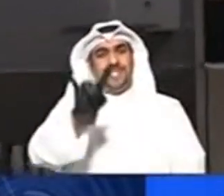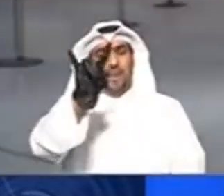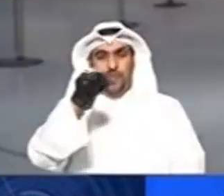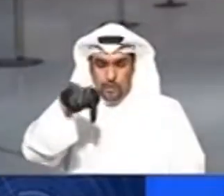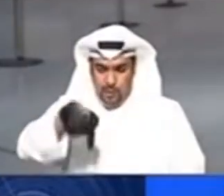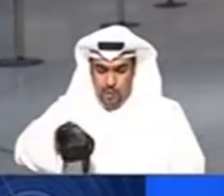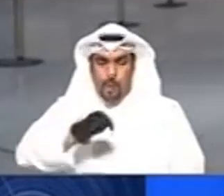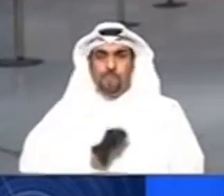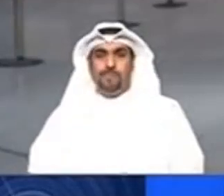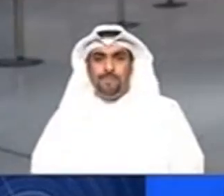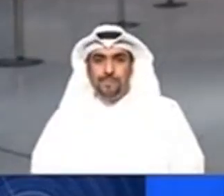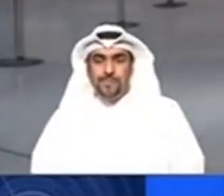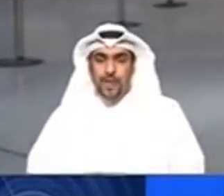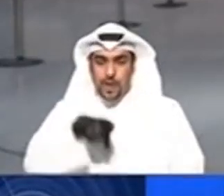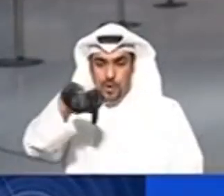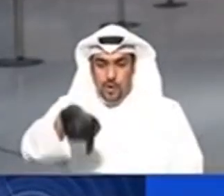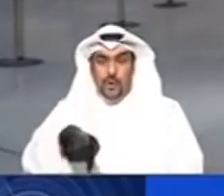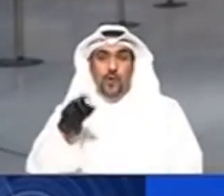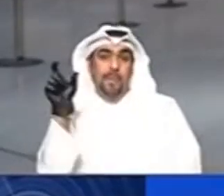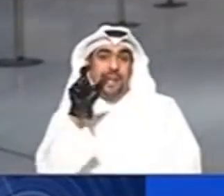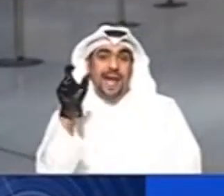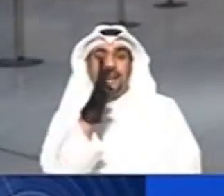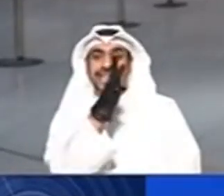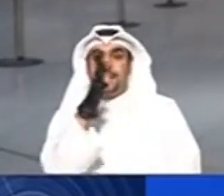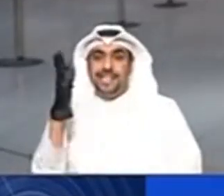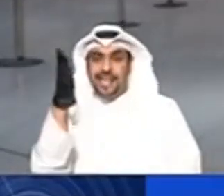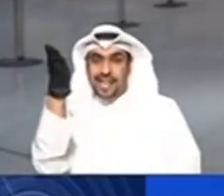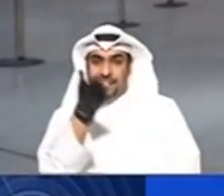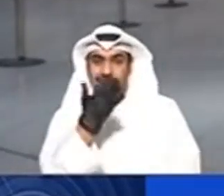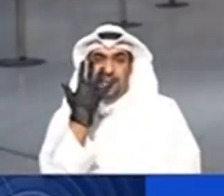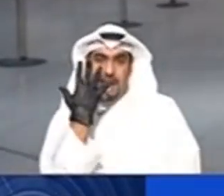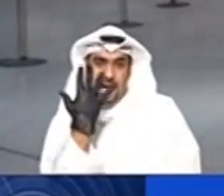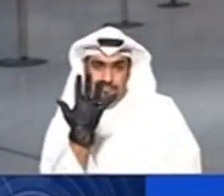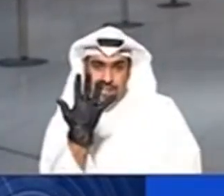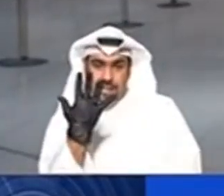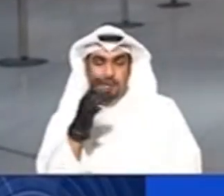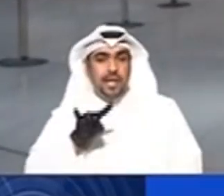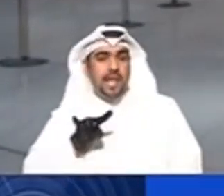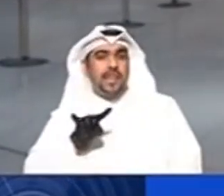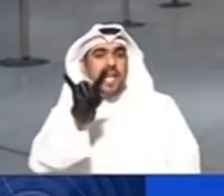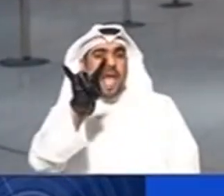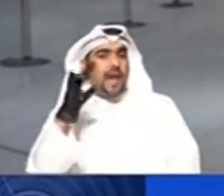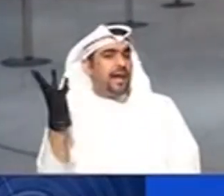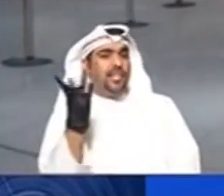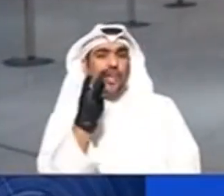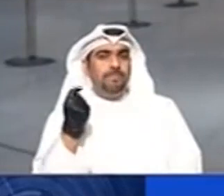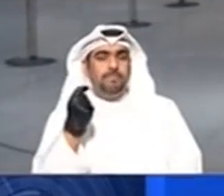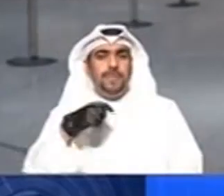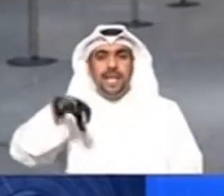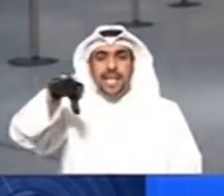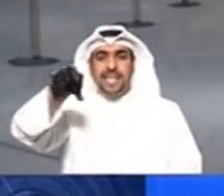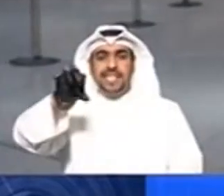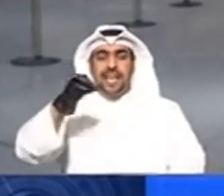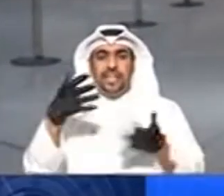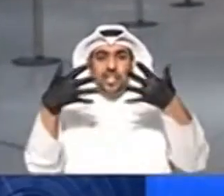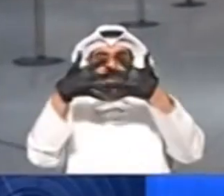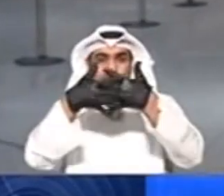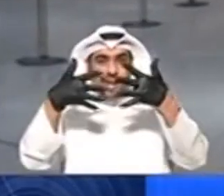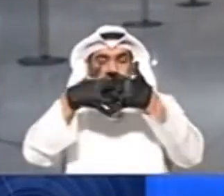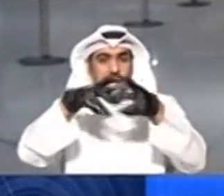الحمد جدول زمني تتخلله 9 طيارات من شركات خليجية وشركات